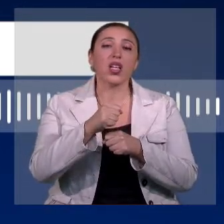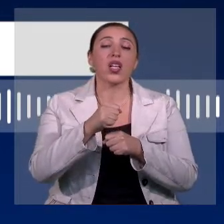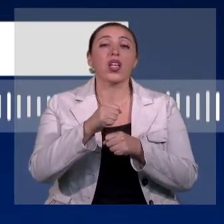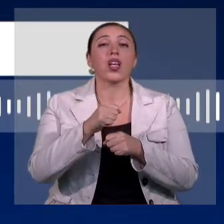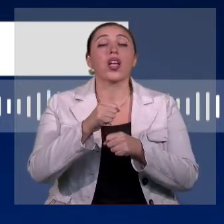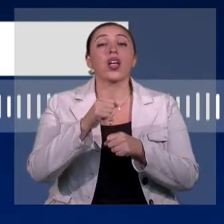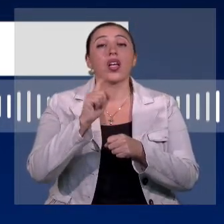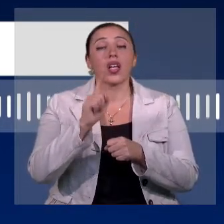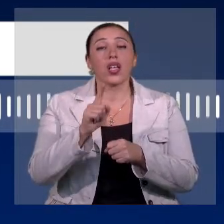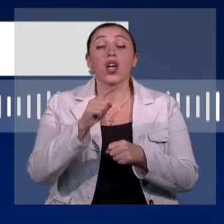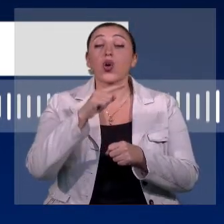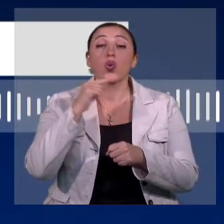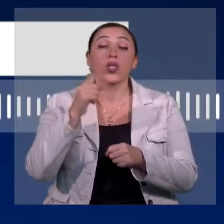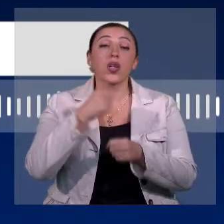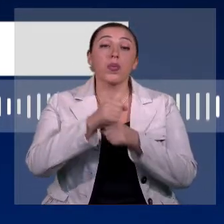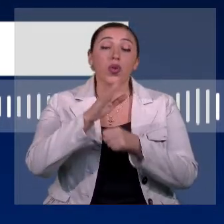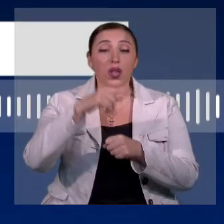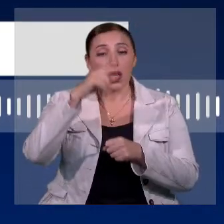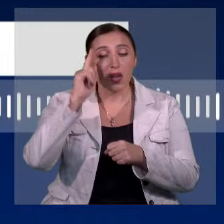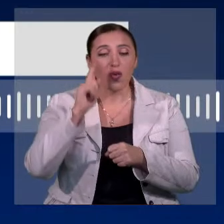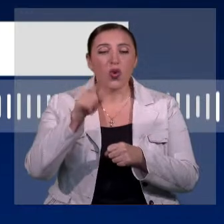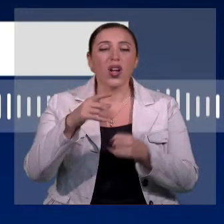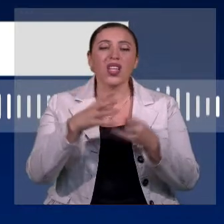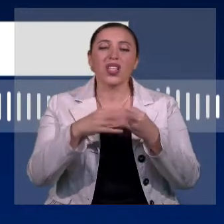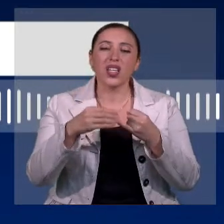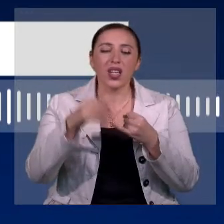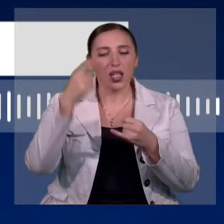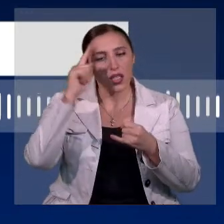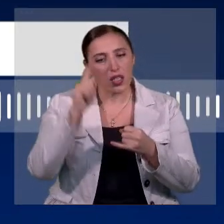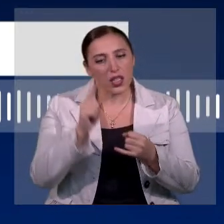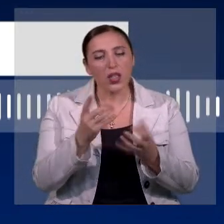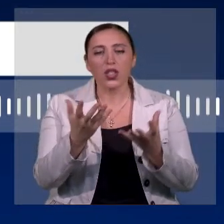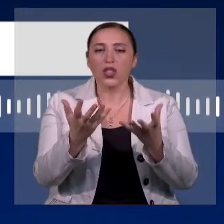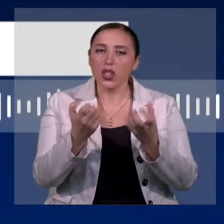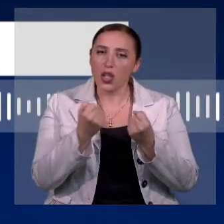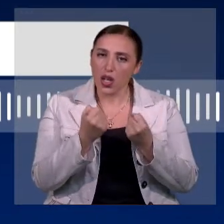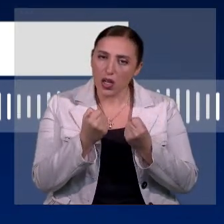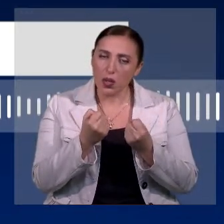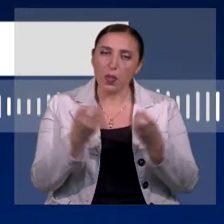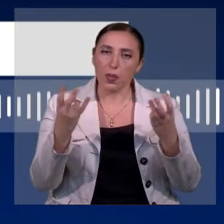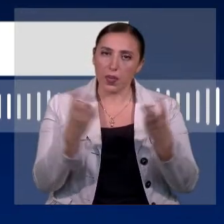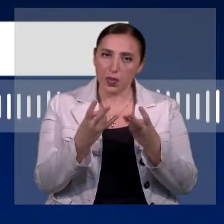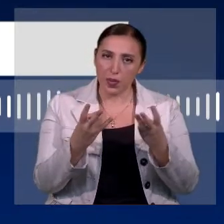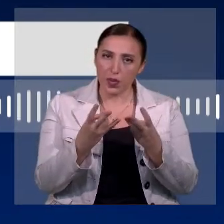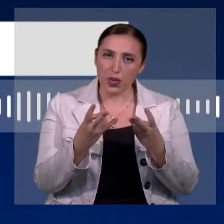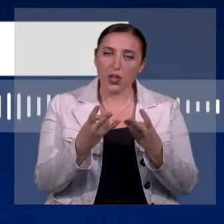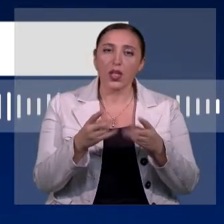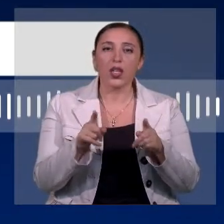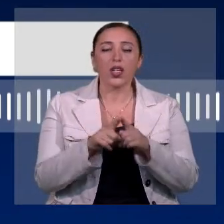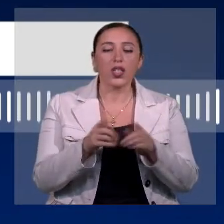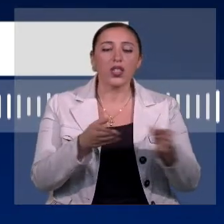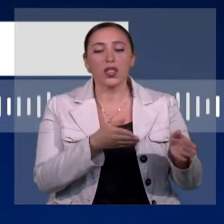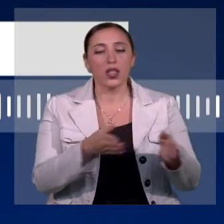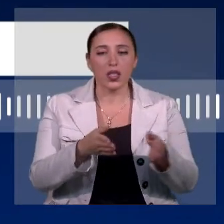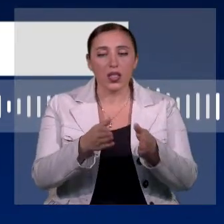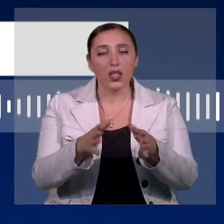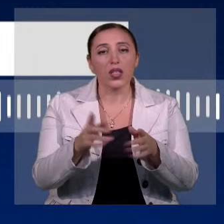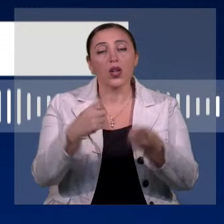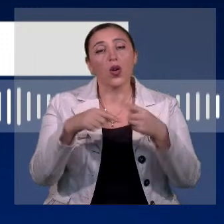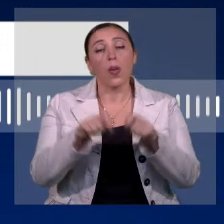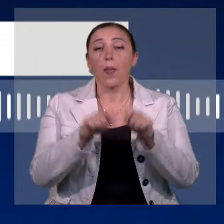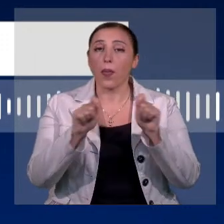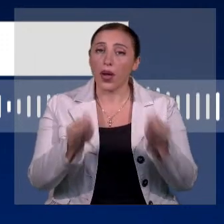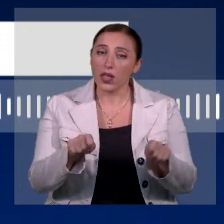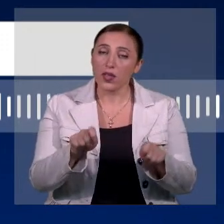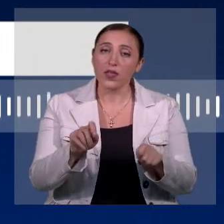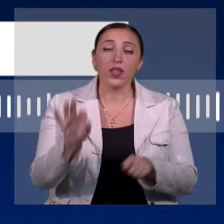հստակեցնի դիրքորոշումը տարածքային ամբողջականությունների միմյանց փոխադարձ ճանաչման հարցի վերաբերյալ եւ կոմունիկացիաների վերաբացման